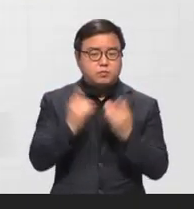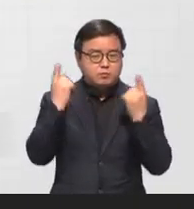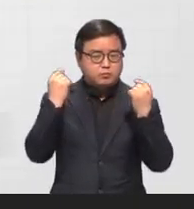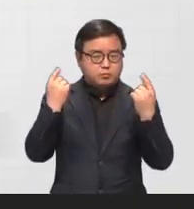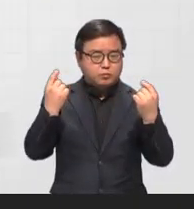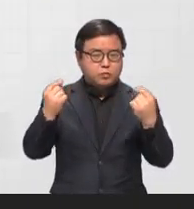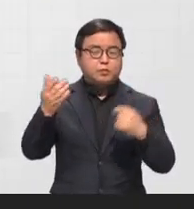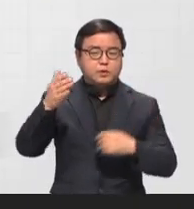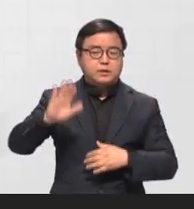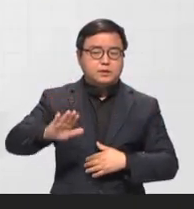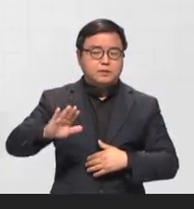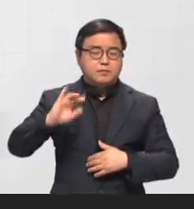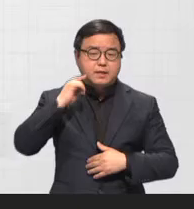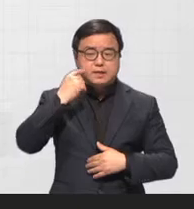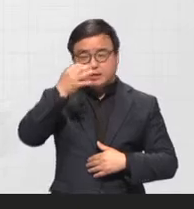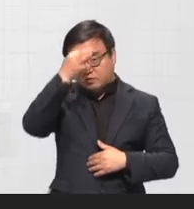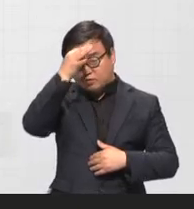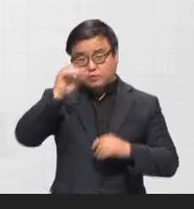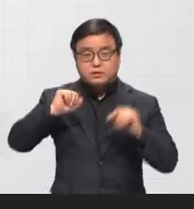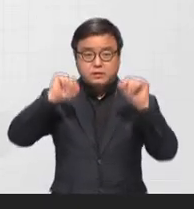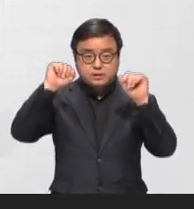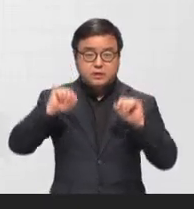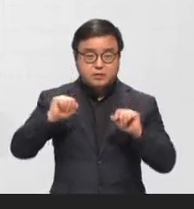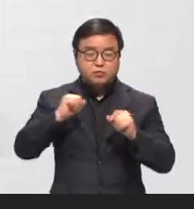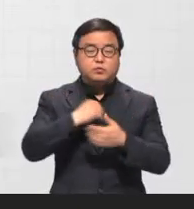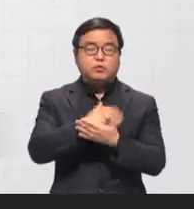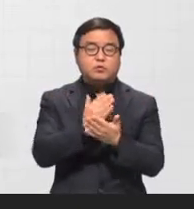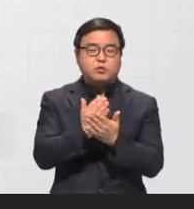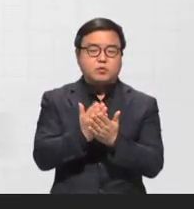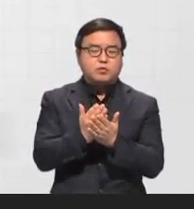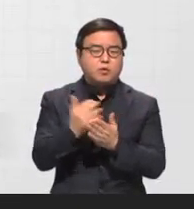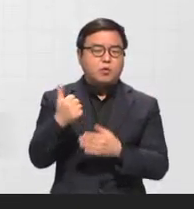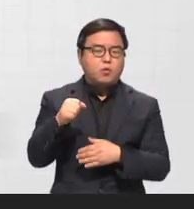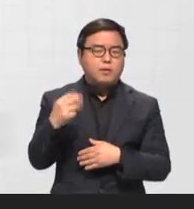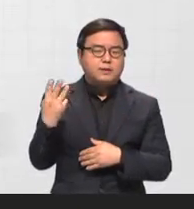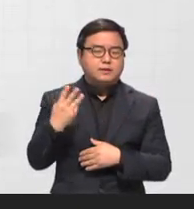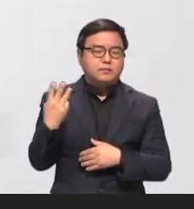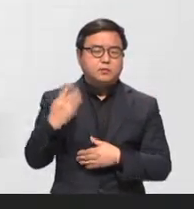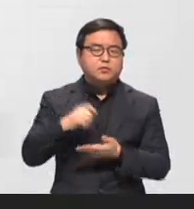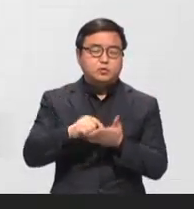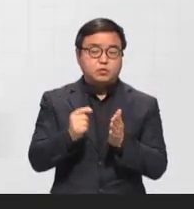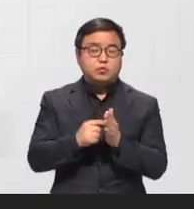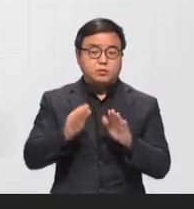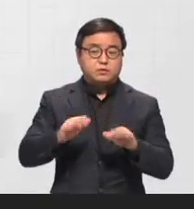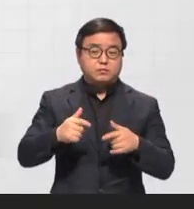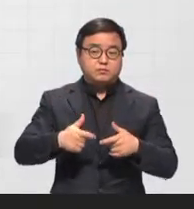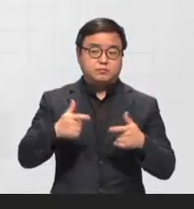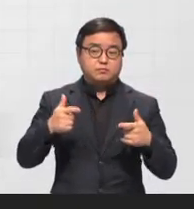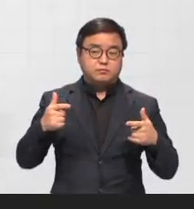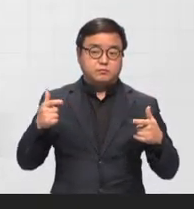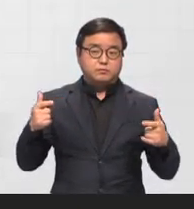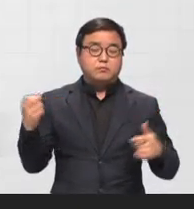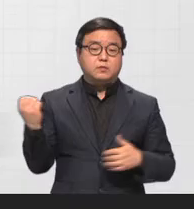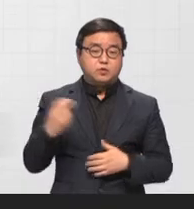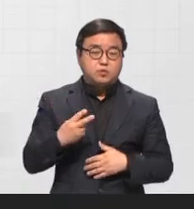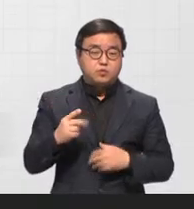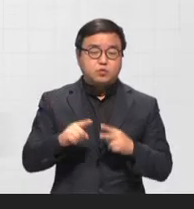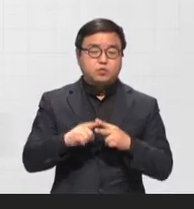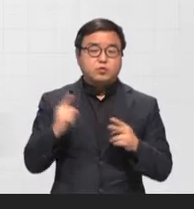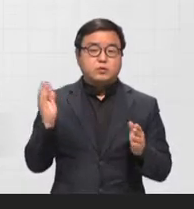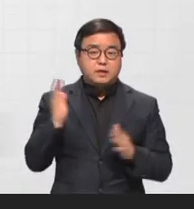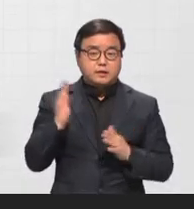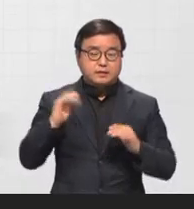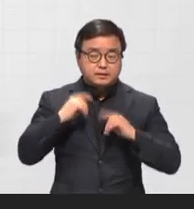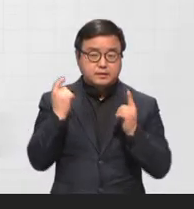예체능 교과의 사교육비는 5반 3000원으로 꾸준히 늘어난 것으로 나타났습니다 학교급별 오는 초등학생의 사교육비가